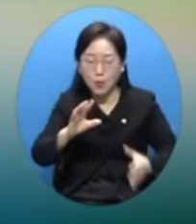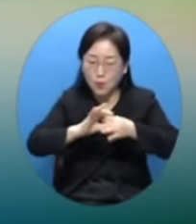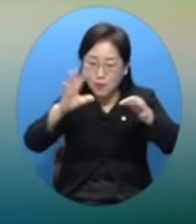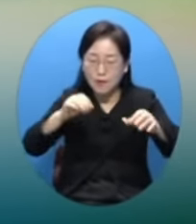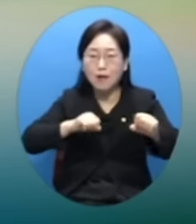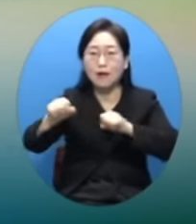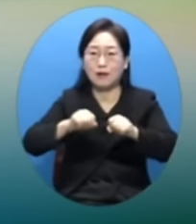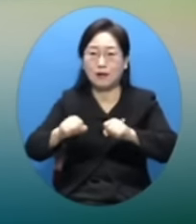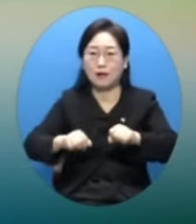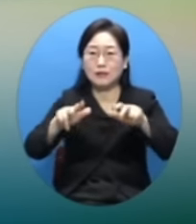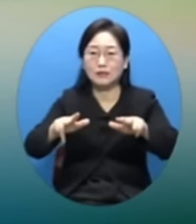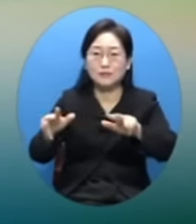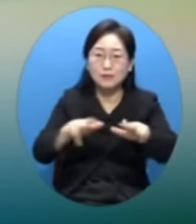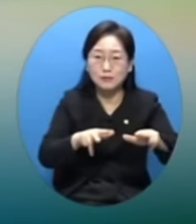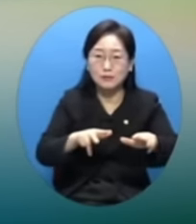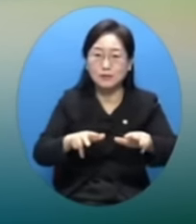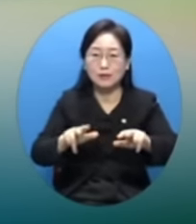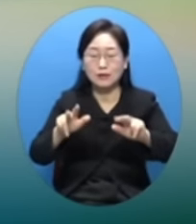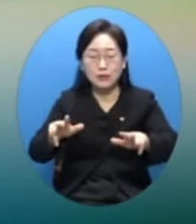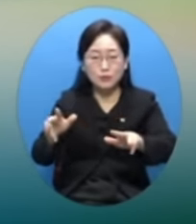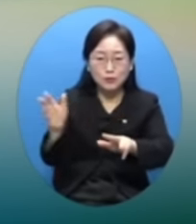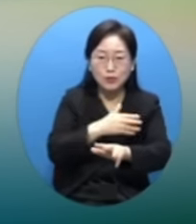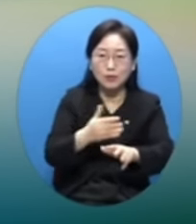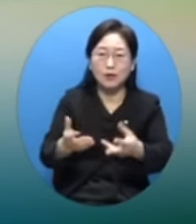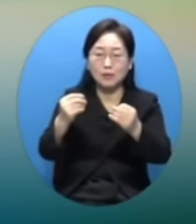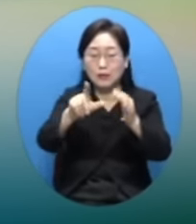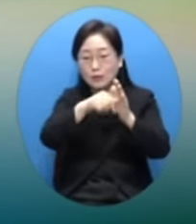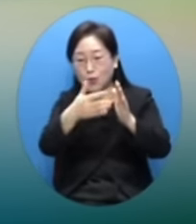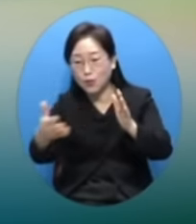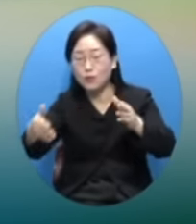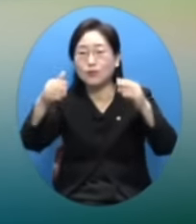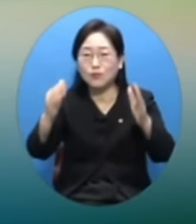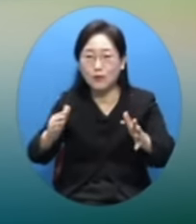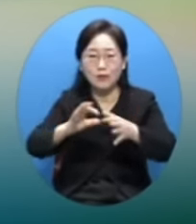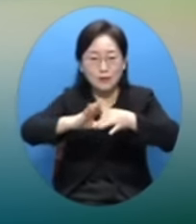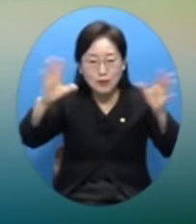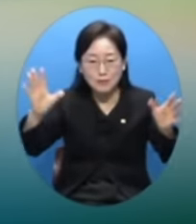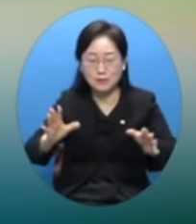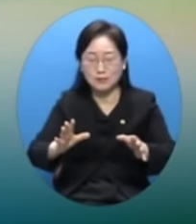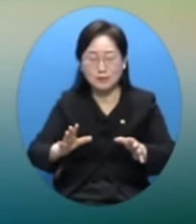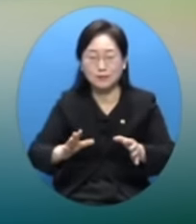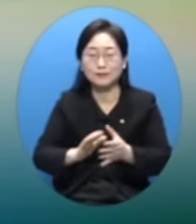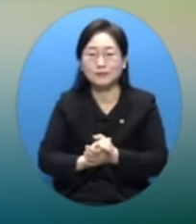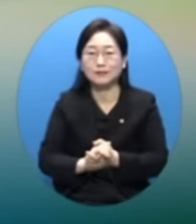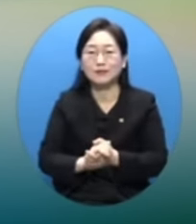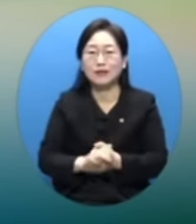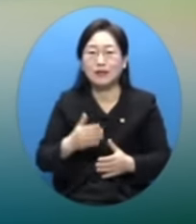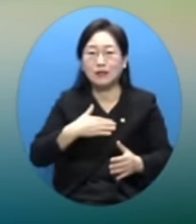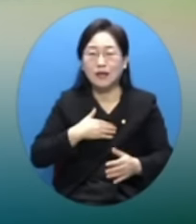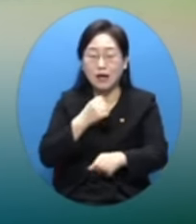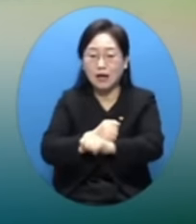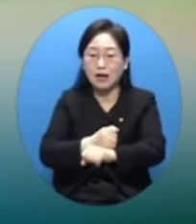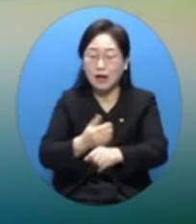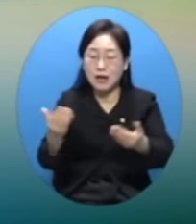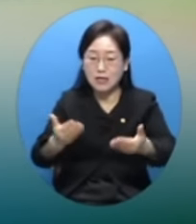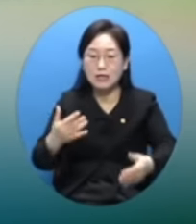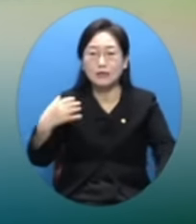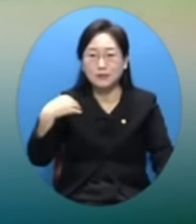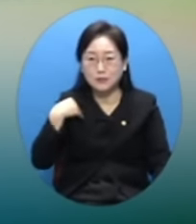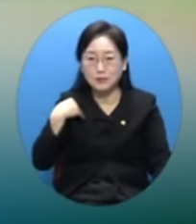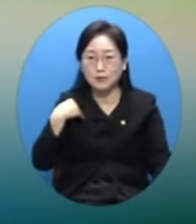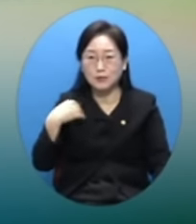하자 지금 당장이든지 아니면 지금도 수많은 세월이 지나가지간에 시간은 전혀 고려하지 말자 내가 해야 할 의무와